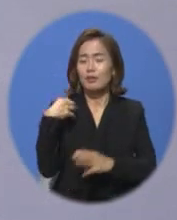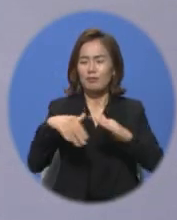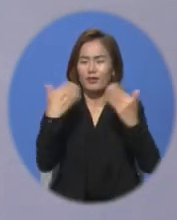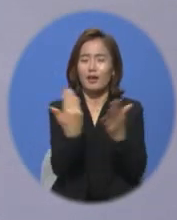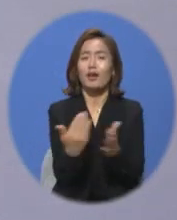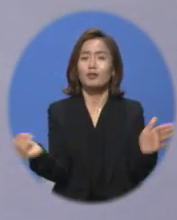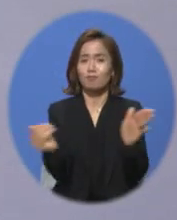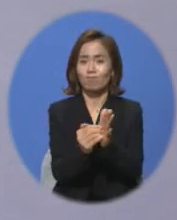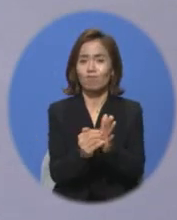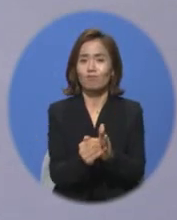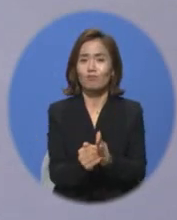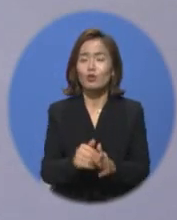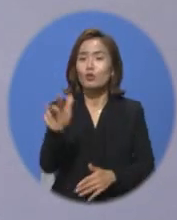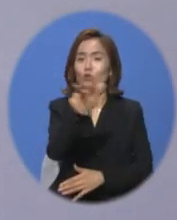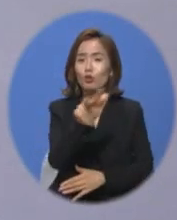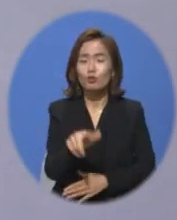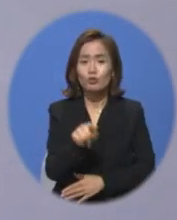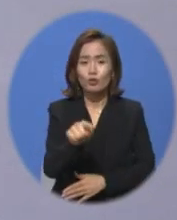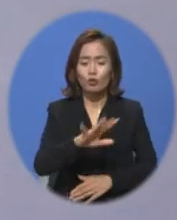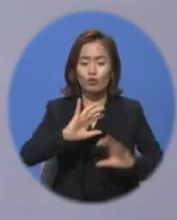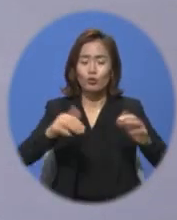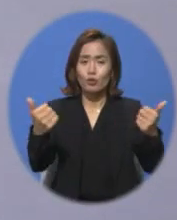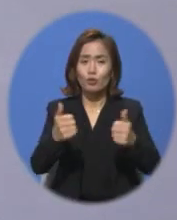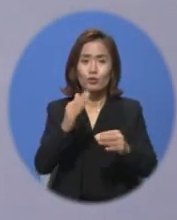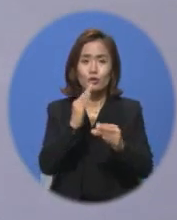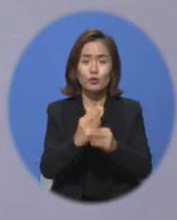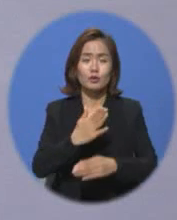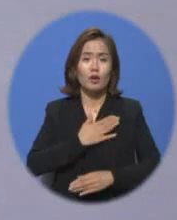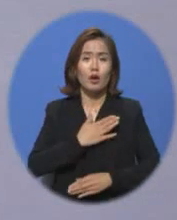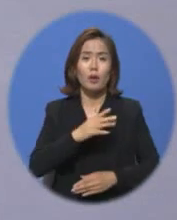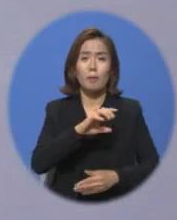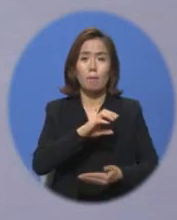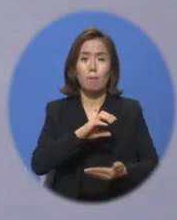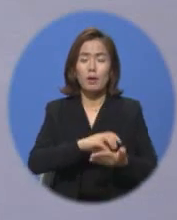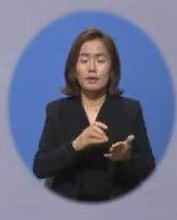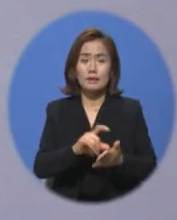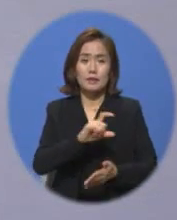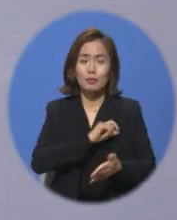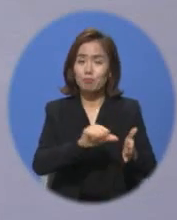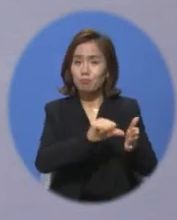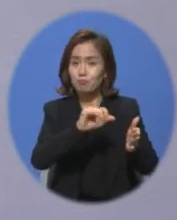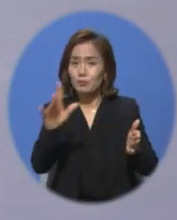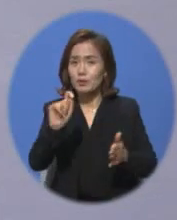의무등시민으로서의모든기본적의무를다해왔습니다.저는전국적으로,특히국회의원들사이에서 매우